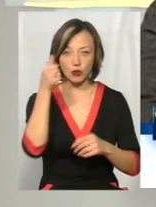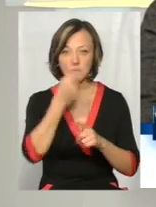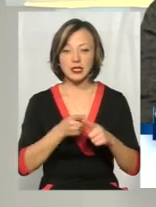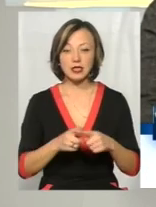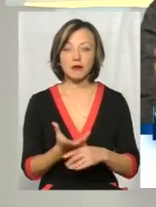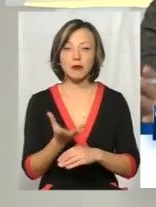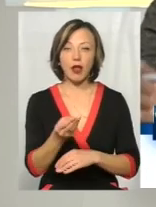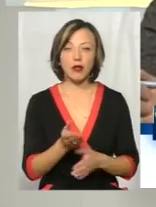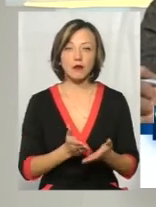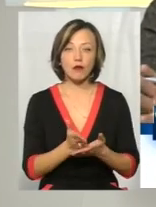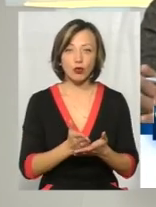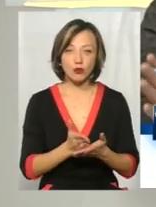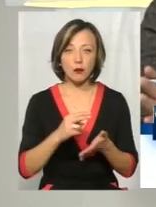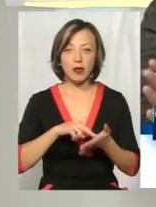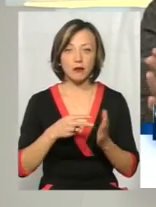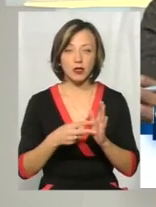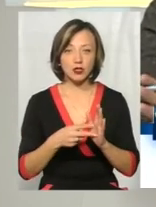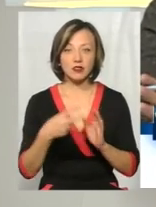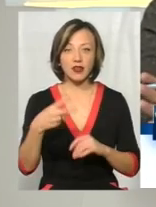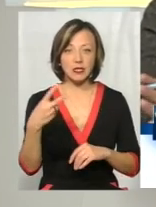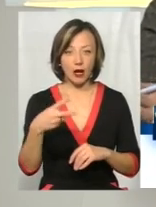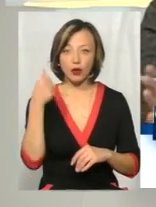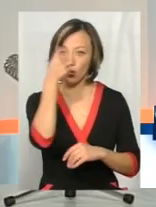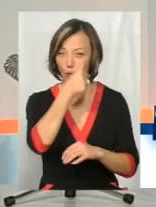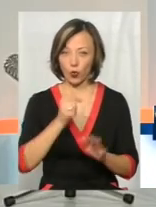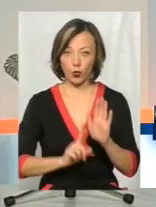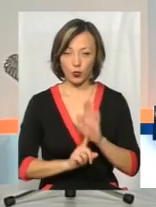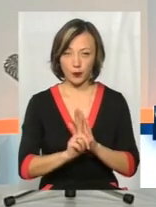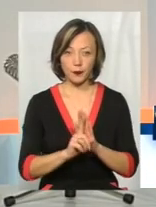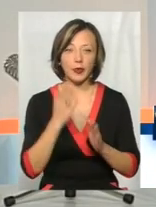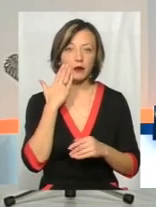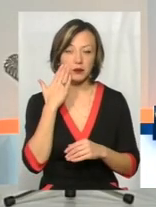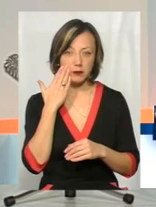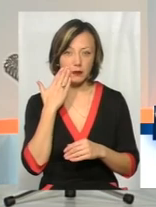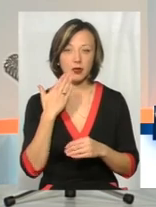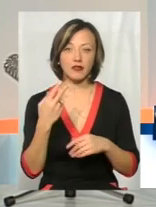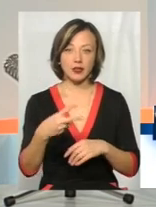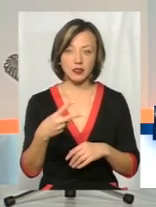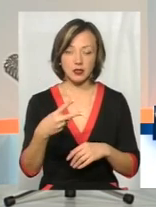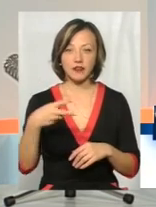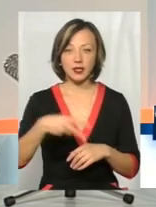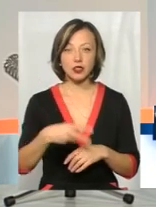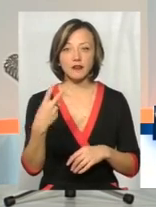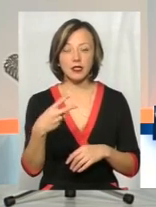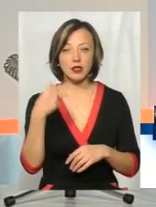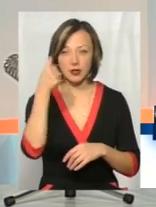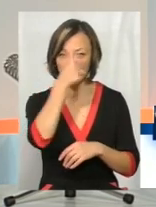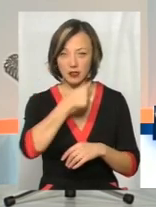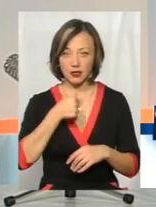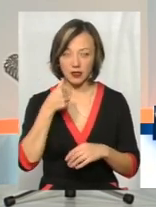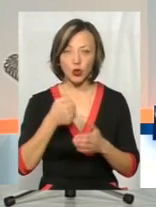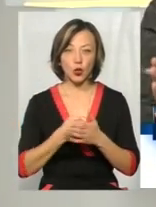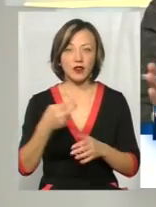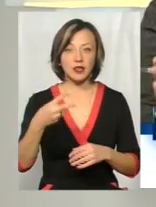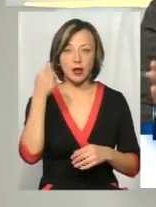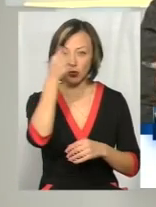платні послуги передбачені, якщо не буде, з 2020 року? З 2020 року. Ось, орієнтуємося на 2020 рік. Тобто до